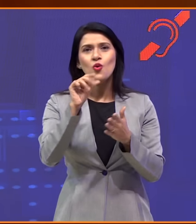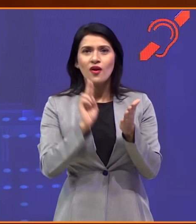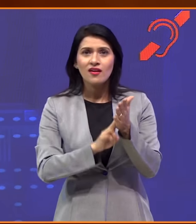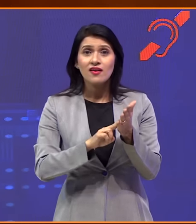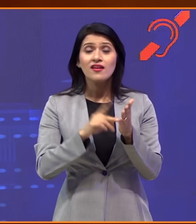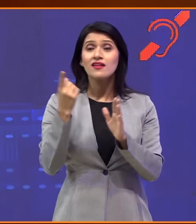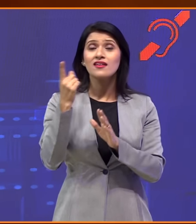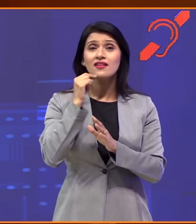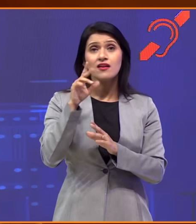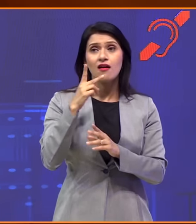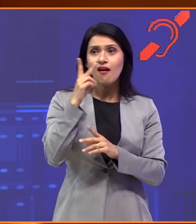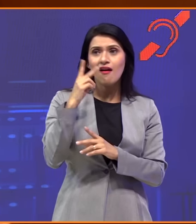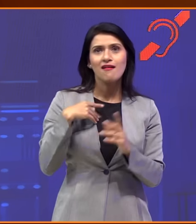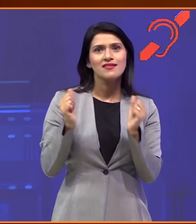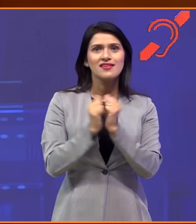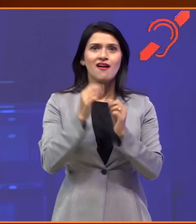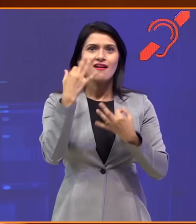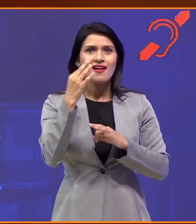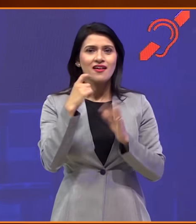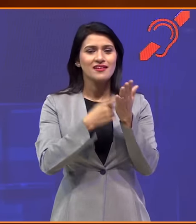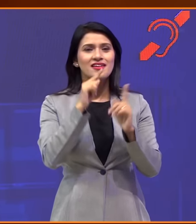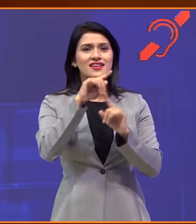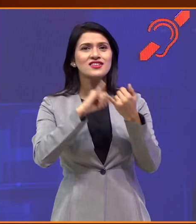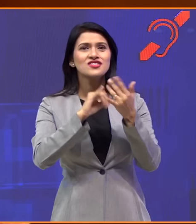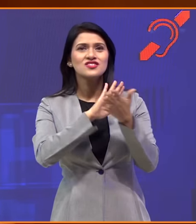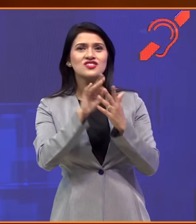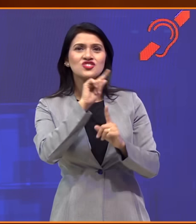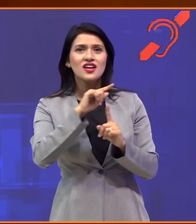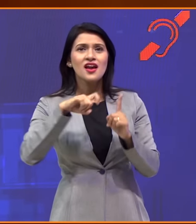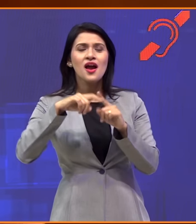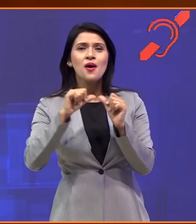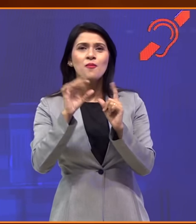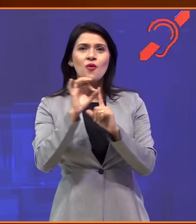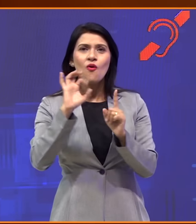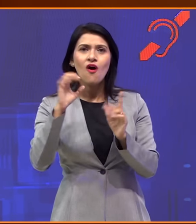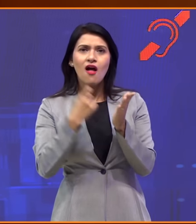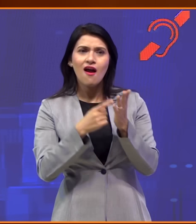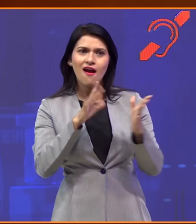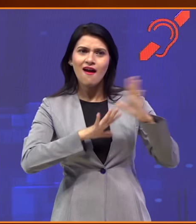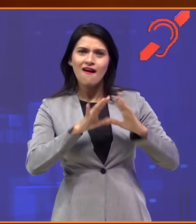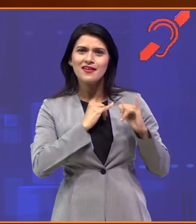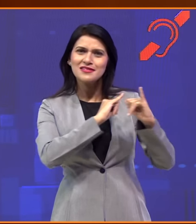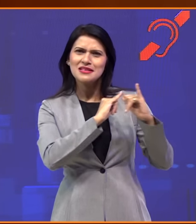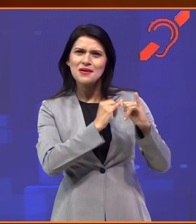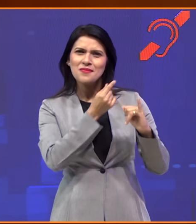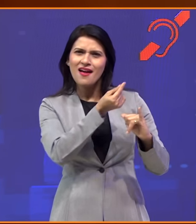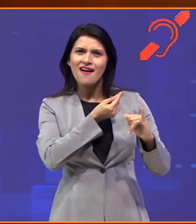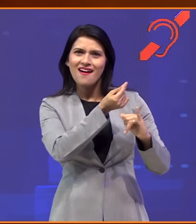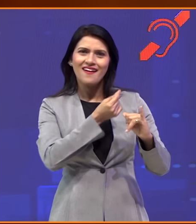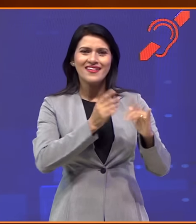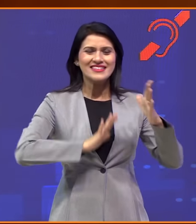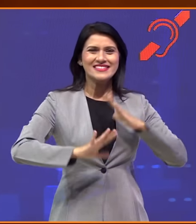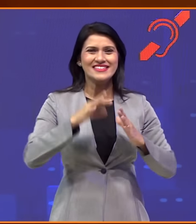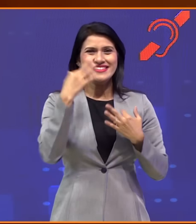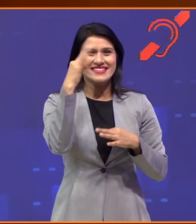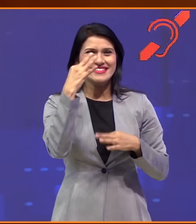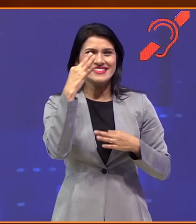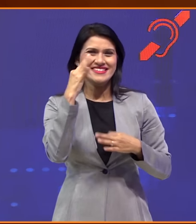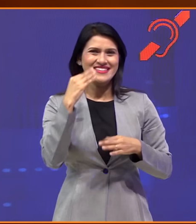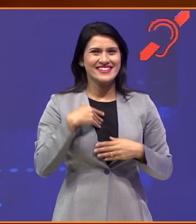देख के लगता था कि यार यह थोड़ी मेहनत करूं तो यह कर सकता हूं हमने जो है उस हम उसके आसपास भी पहुंच गए थे लेकिन